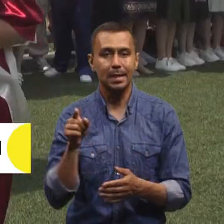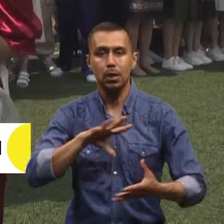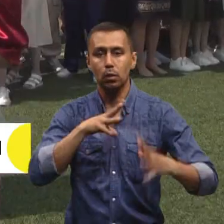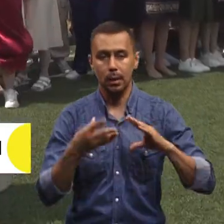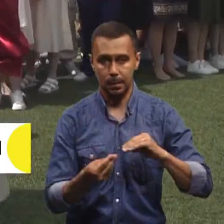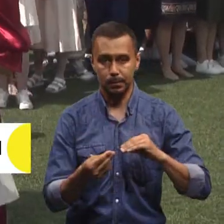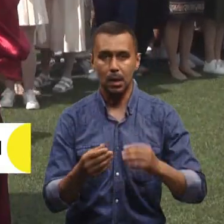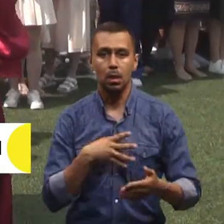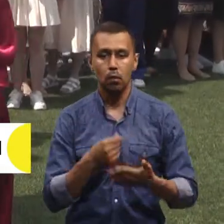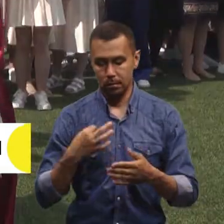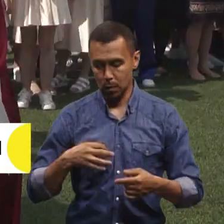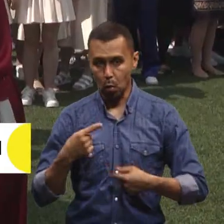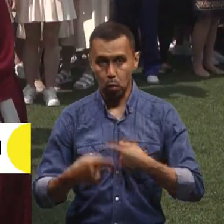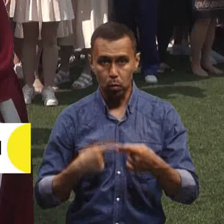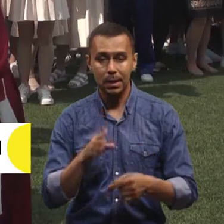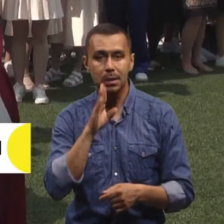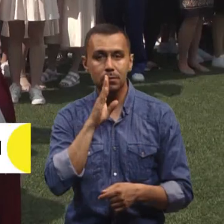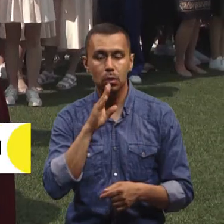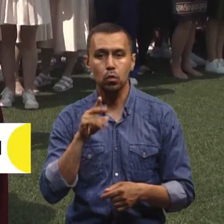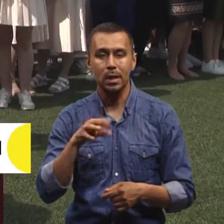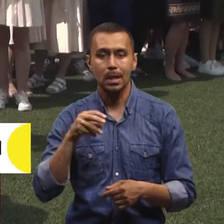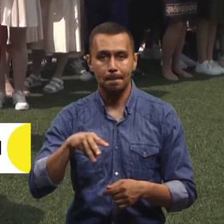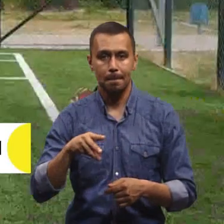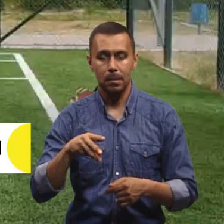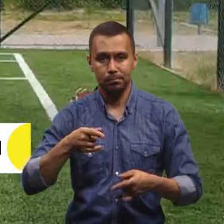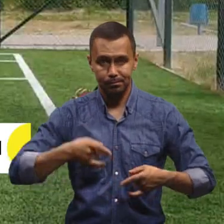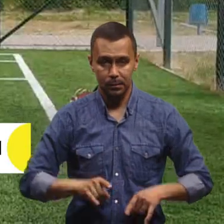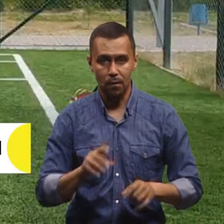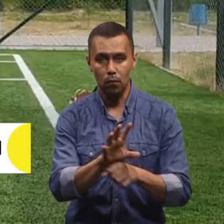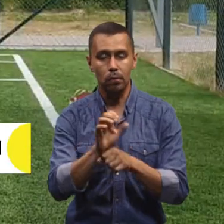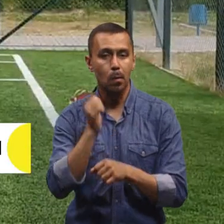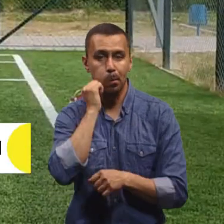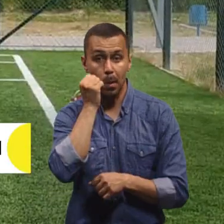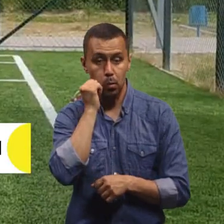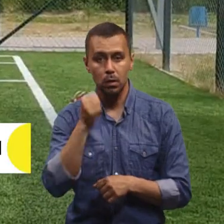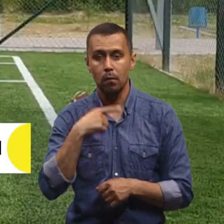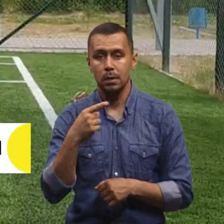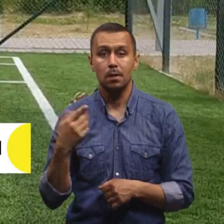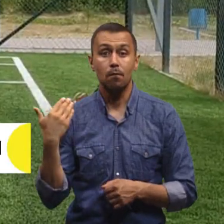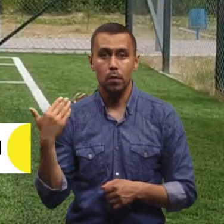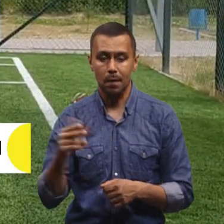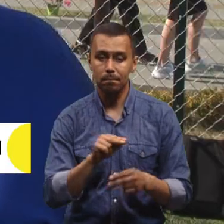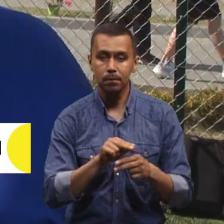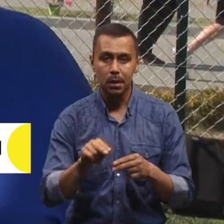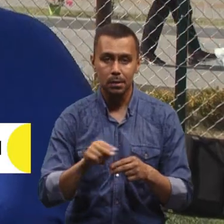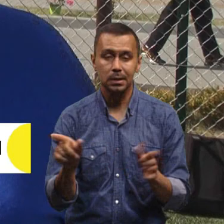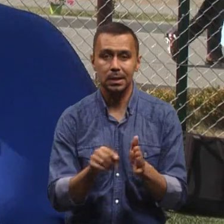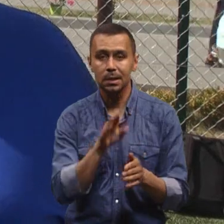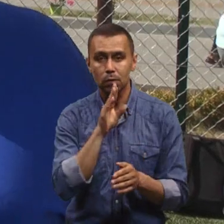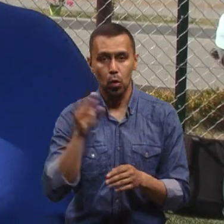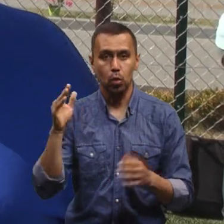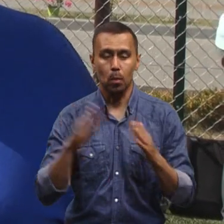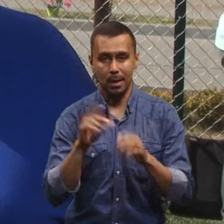результати. Свою онуку-медалістку, дівчину з турецьким корінням, фотографує бабуся Зоя Бабіч. Каже, саме вона вчила з дівчинкою